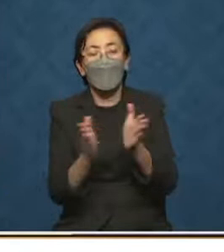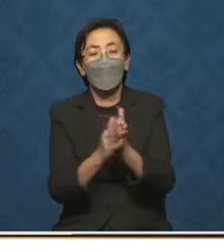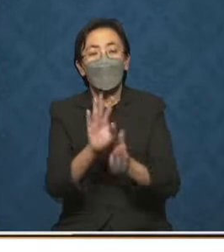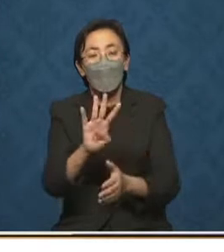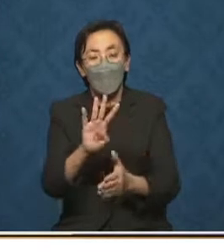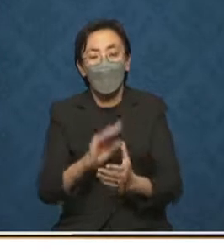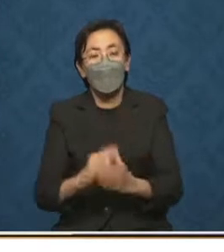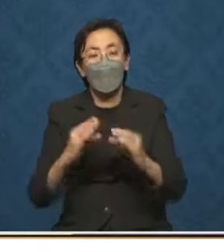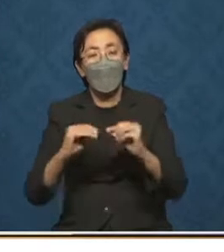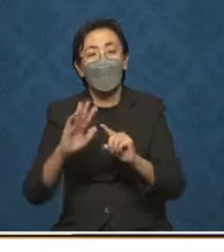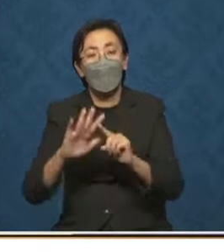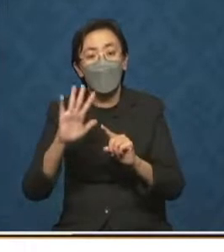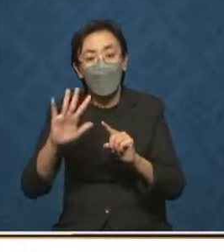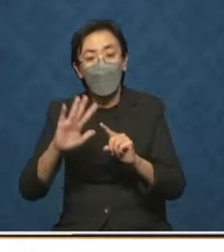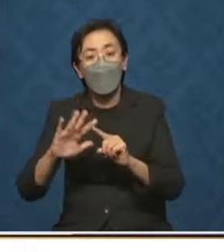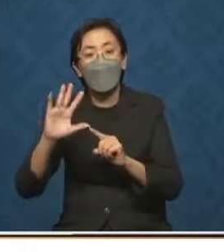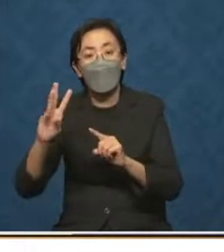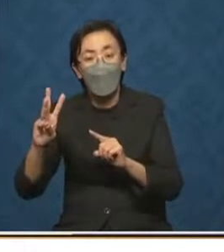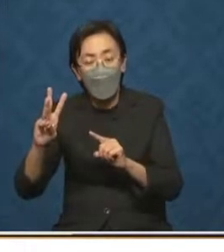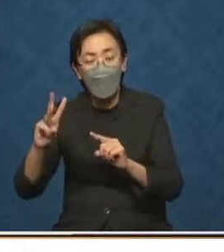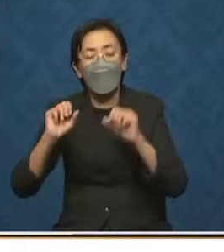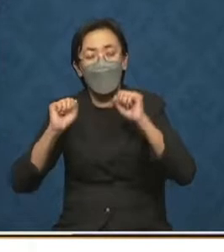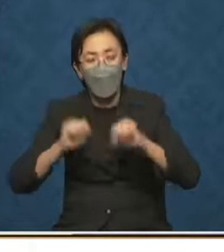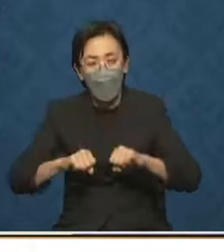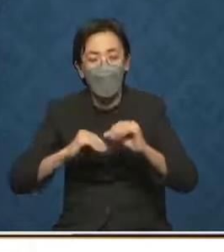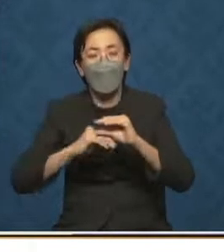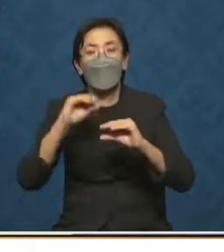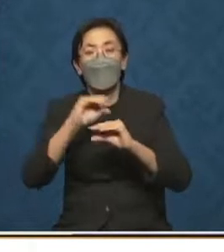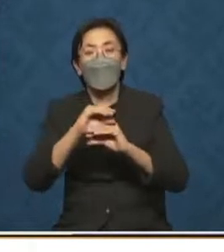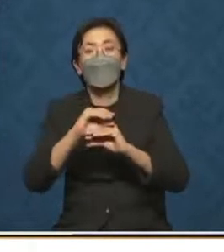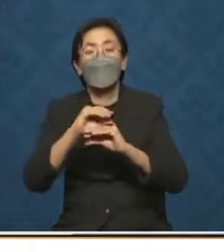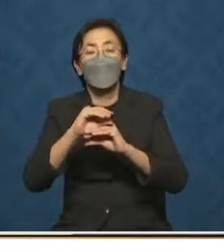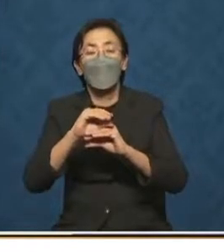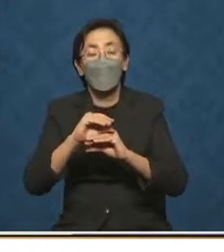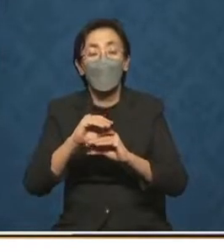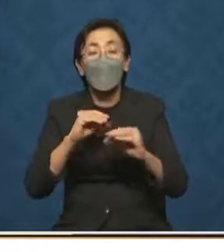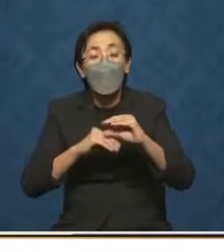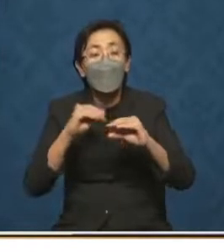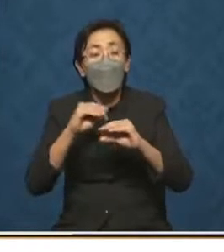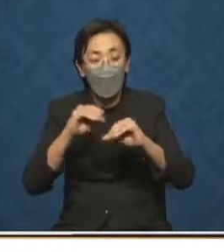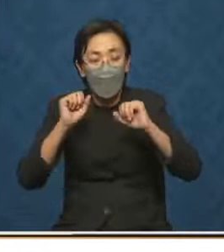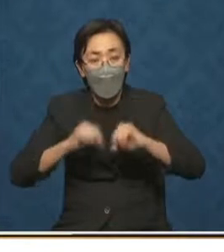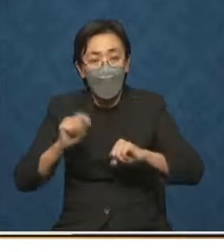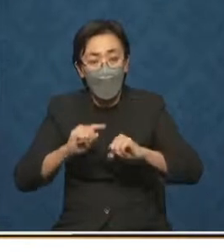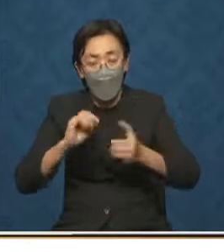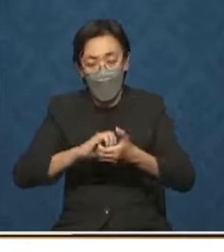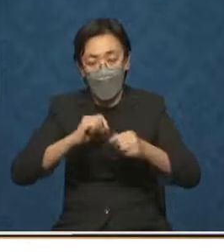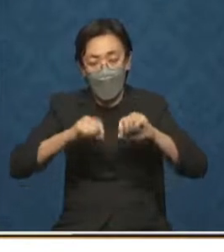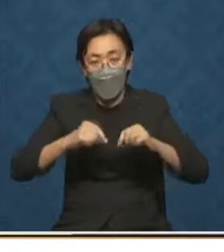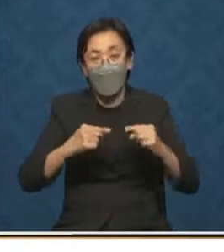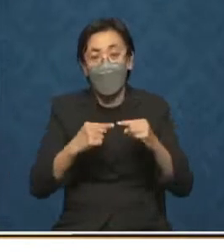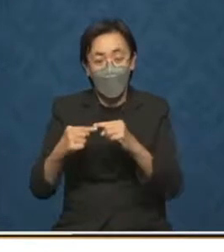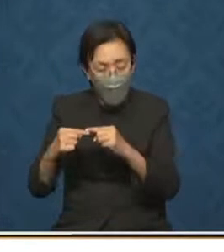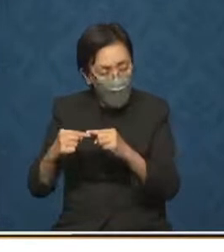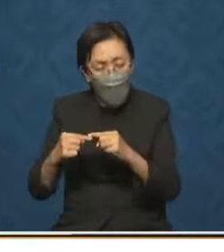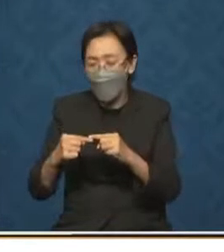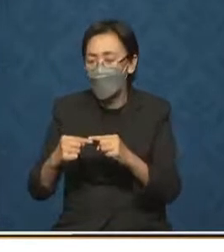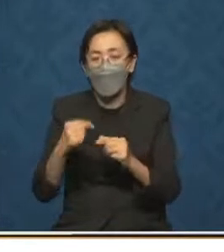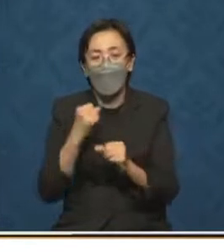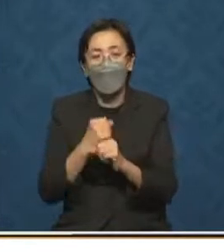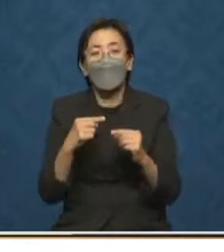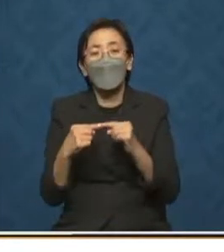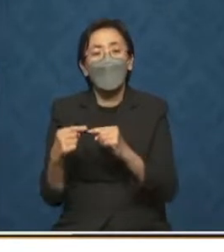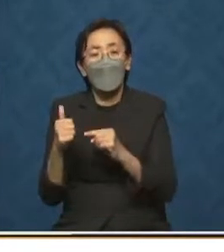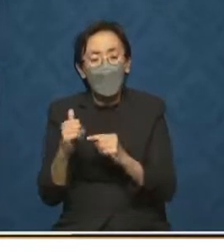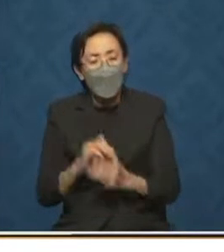พระชุมครงท 5 ครั้ท 6เห็นชอบในโครงการที่จะให้มีการต่อสัญญาให้กับเอกชนนั่หมายความวายัไ